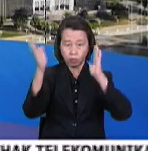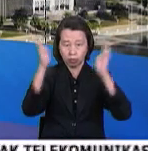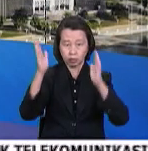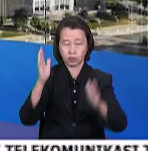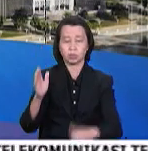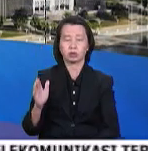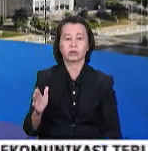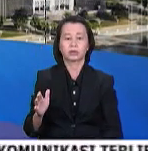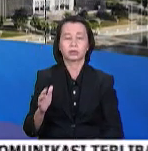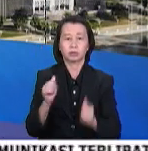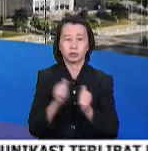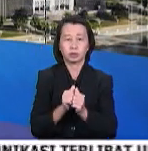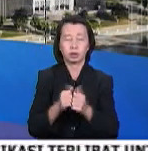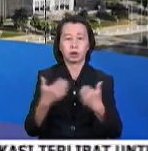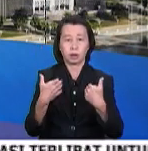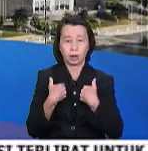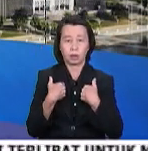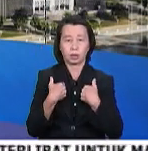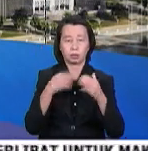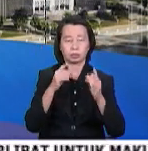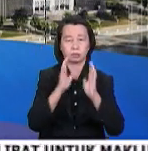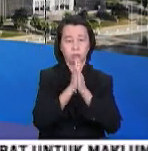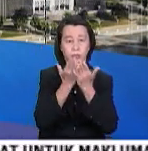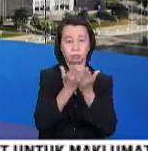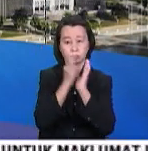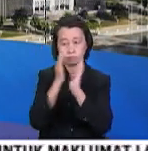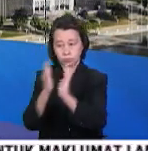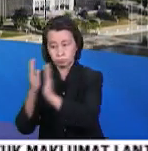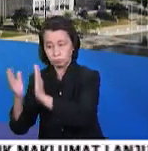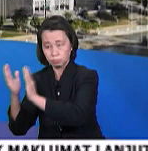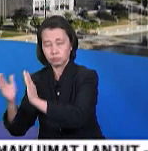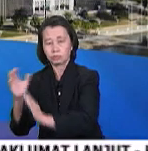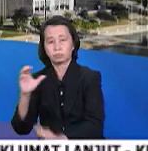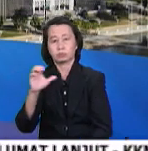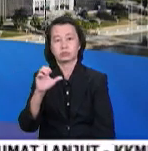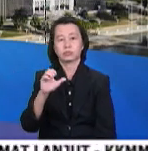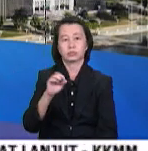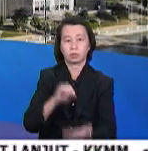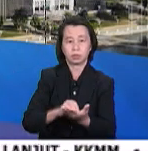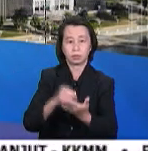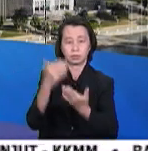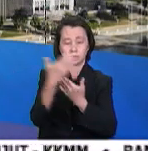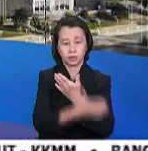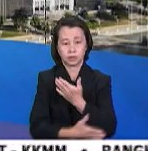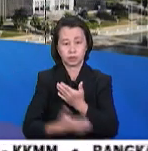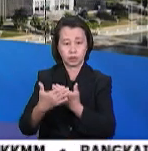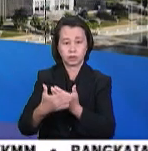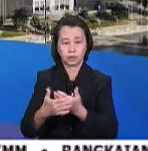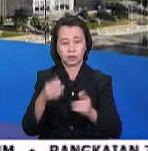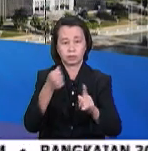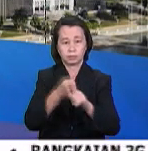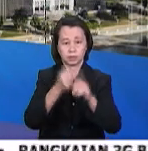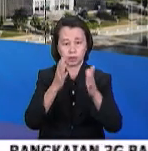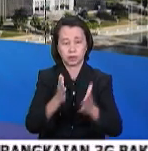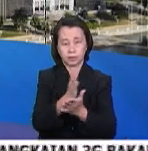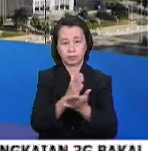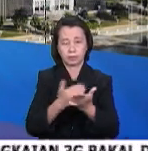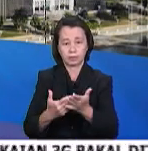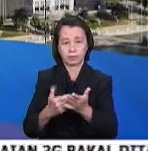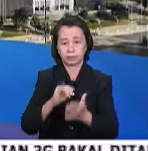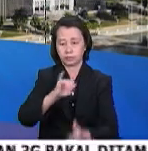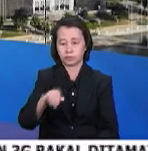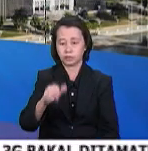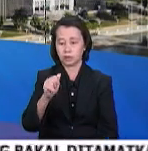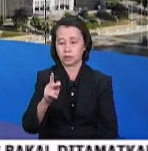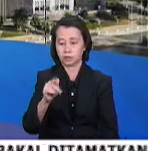Muhammad Idris Al-Marbawi dengan mewujudkan perpustakaan Syekh Muhammad Idris Al-Marbawi di negara. Menurut pengarah bahagian penubatan